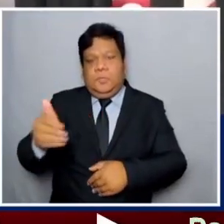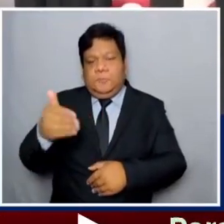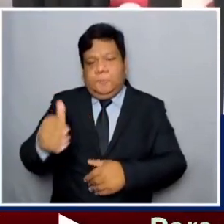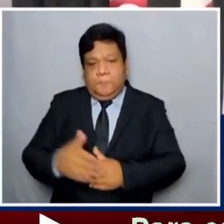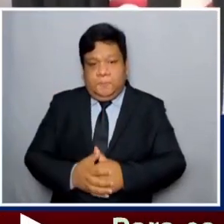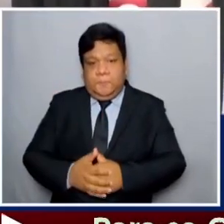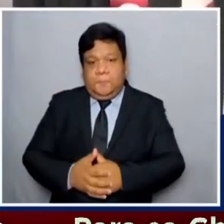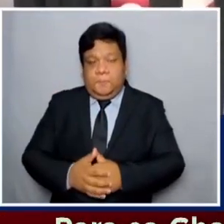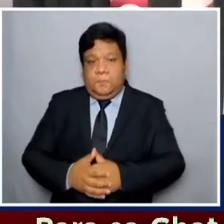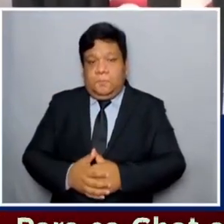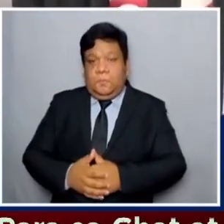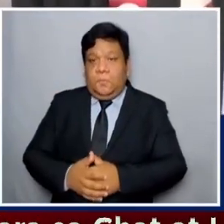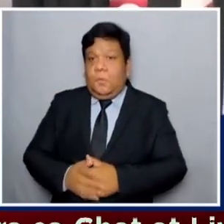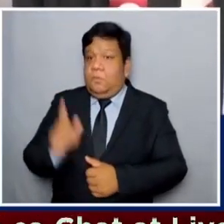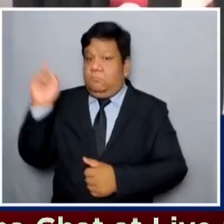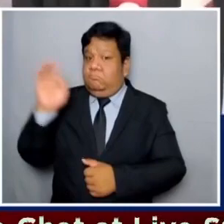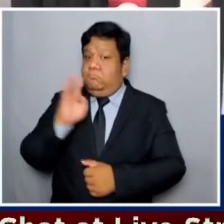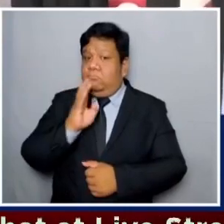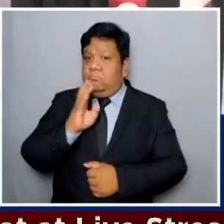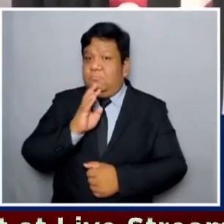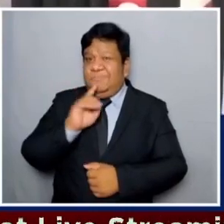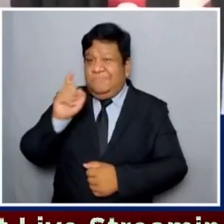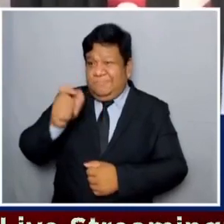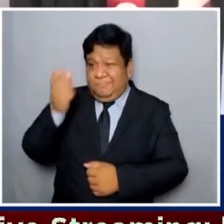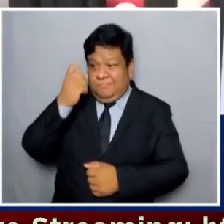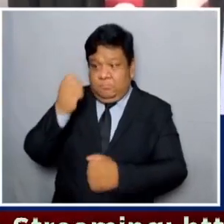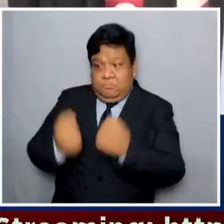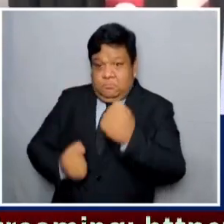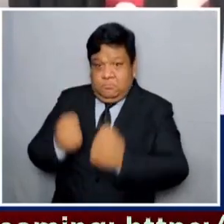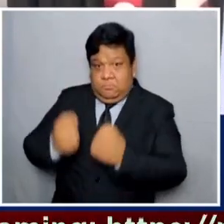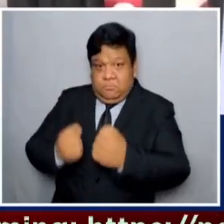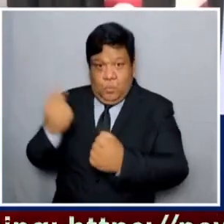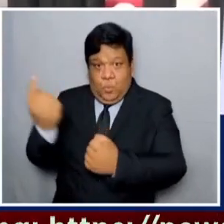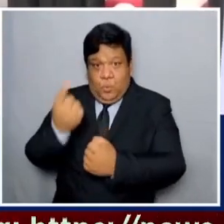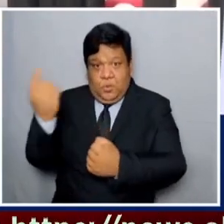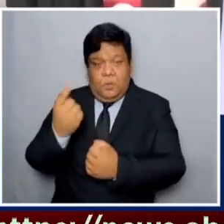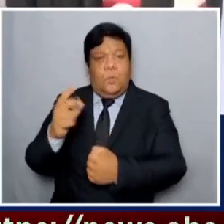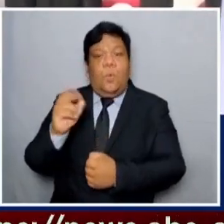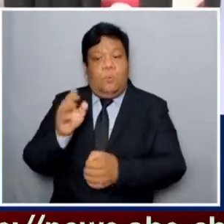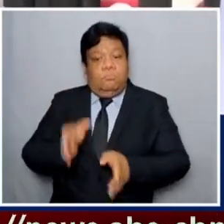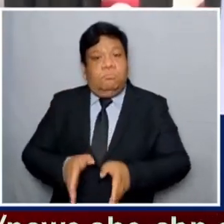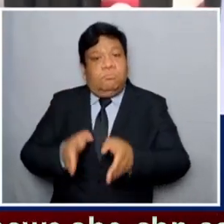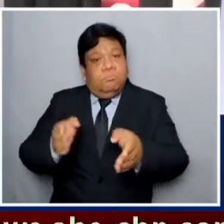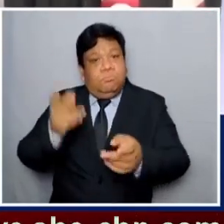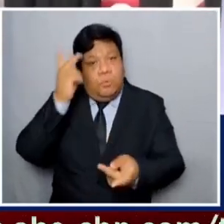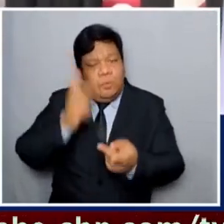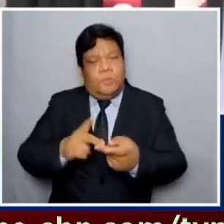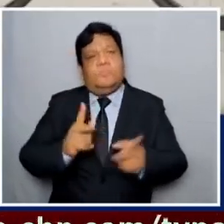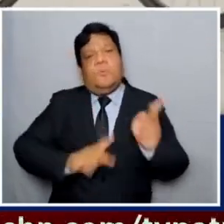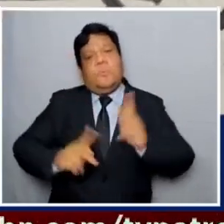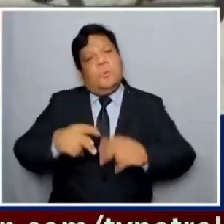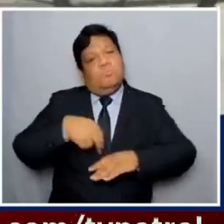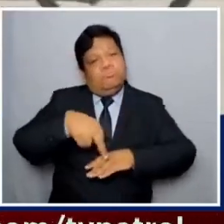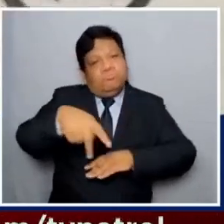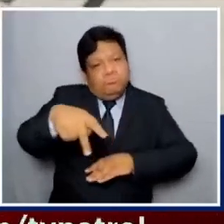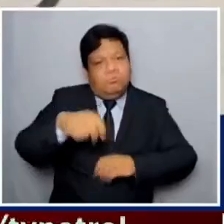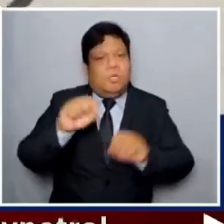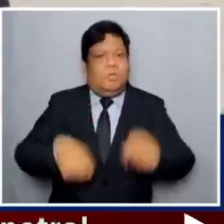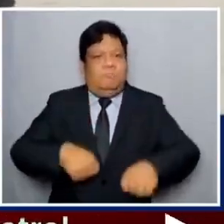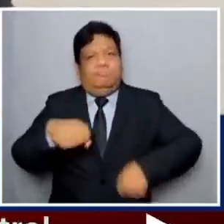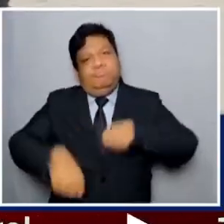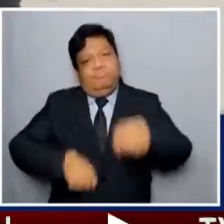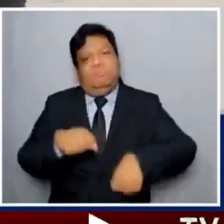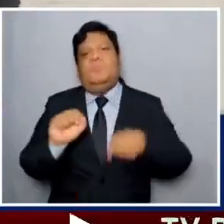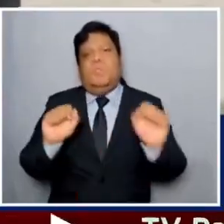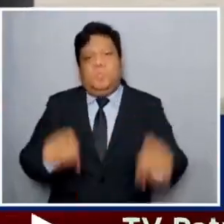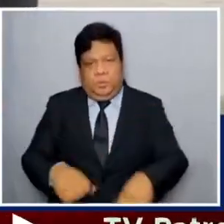that the road is not just for cars, passenger jeepneys or buses, but the road are also for pedestrians and cyclists. Payo naman ng